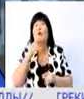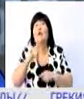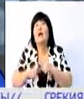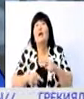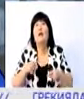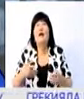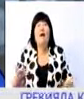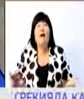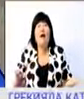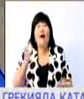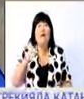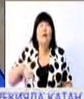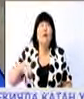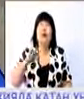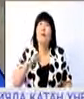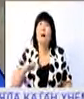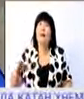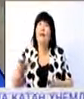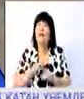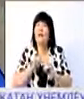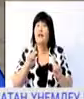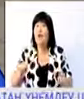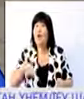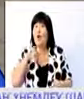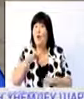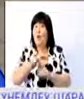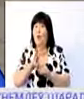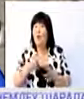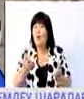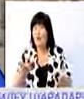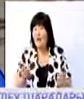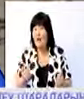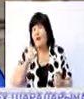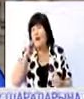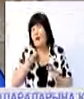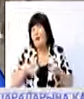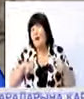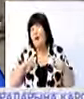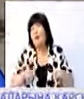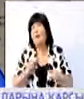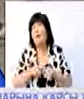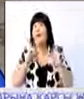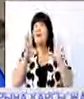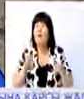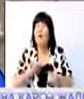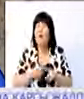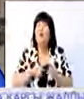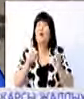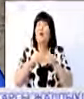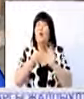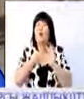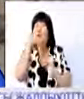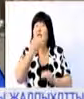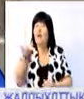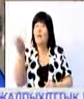жалғасы. Қай ел болсын, бала тәрбиесіне ерекше көңіл бөлері айқын. Қазақстанда балалар құқығы туралы заң осыдан 16 жыл